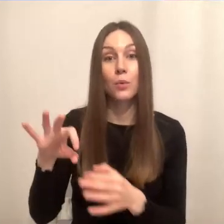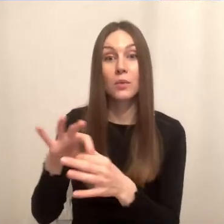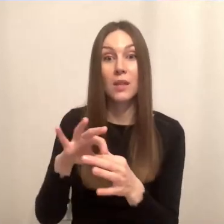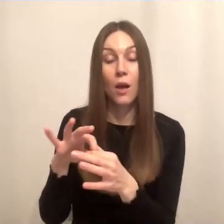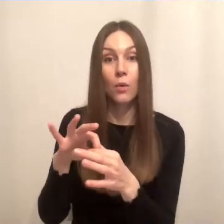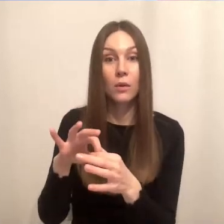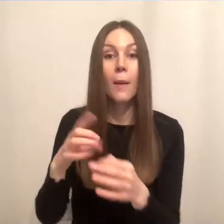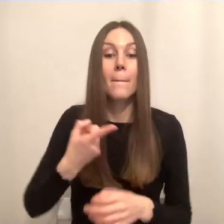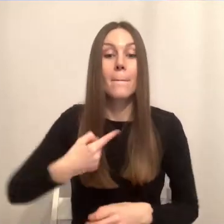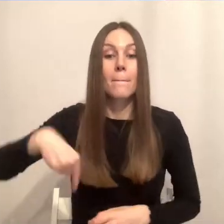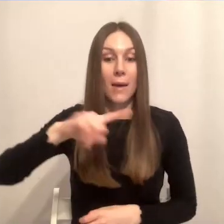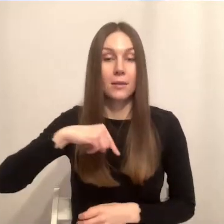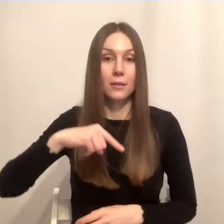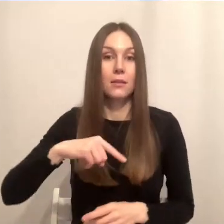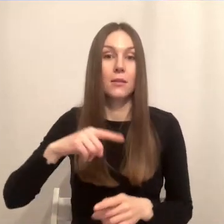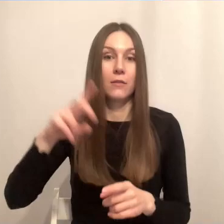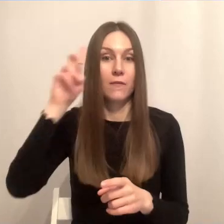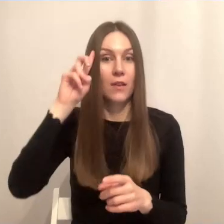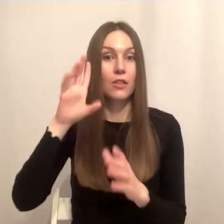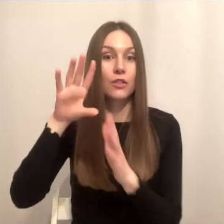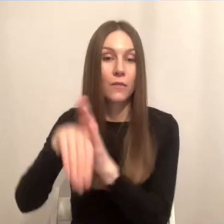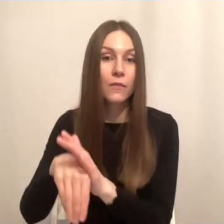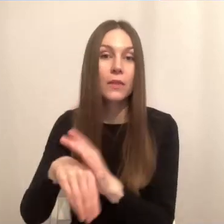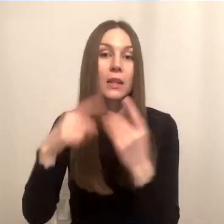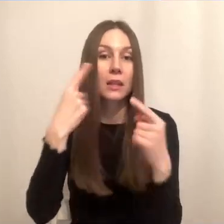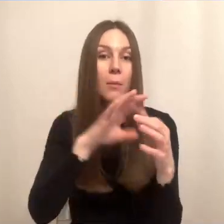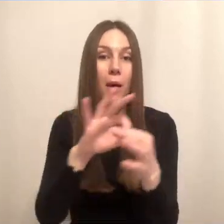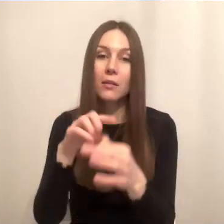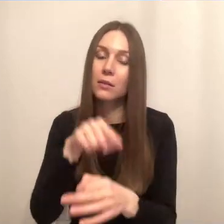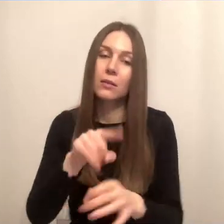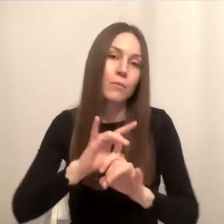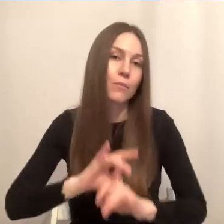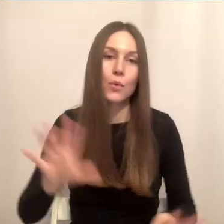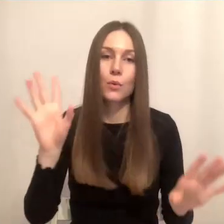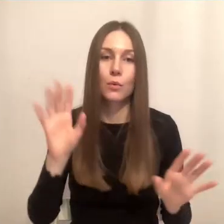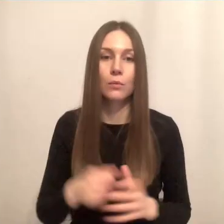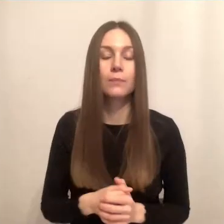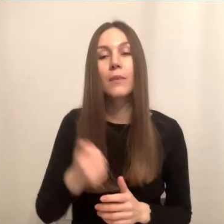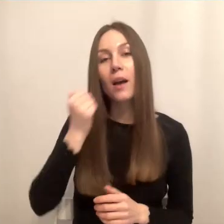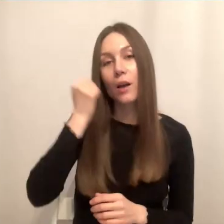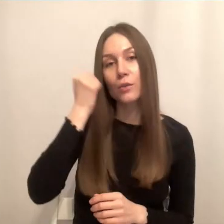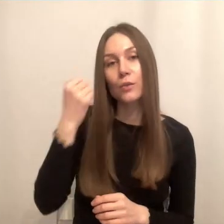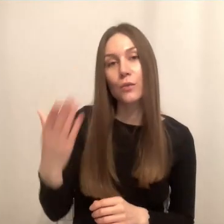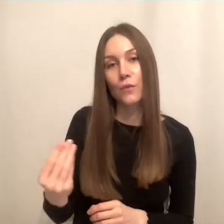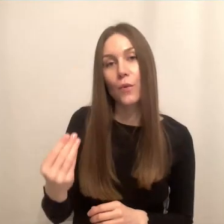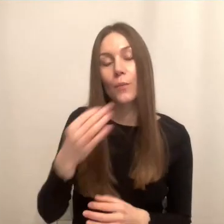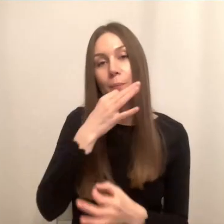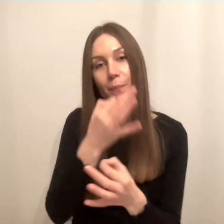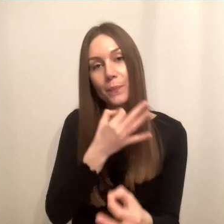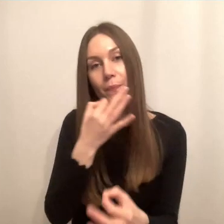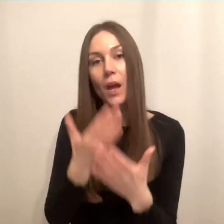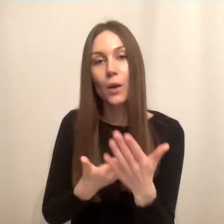mes atėjome į valdžią kartu ir su kitais partneriais, tikrai šito nebuvo. Ačiū, dėkui jūsų pozicijas ir